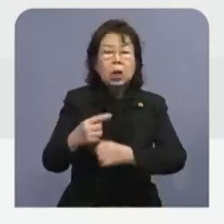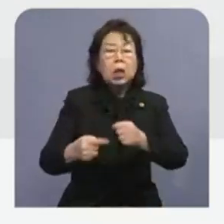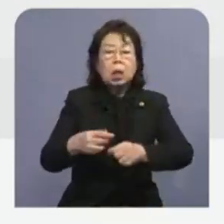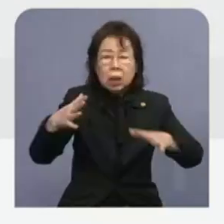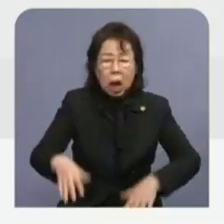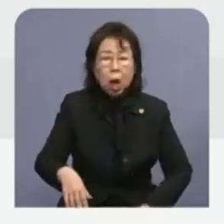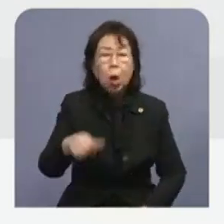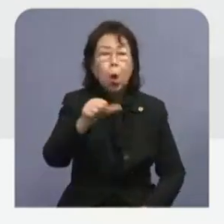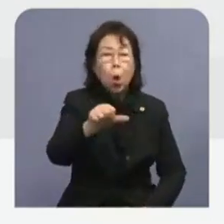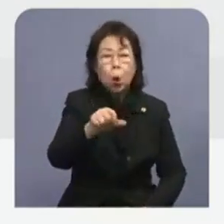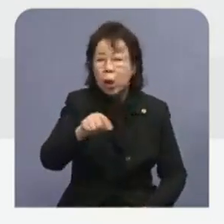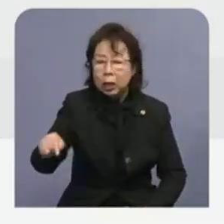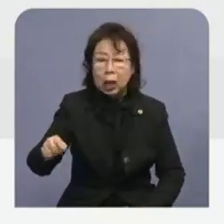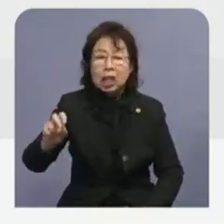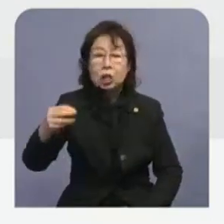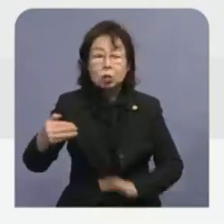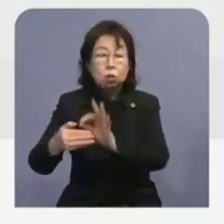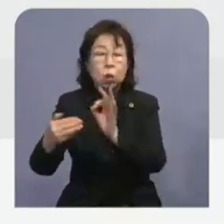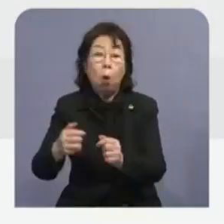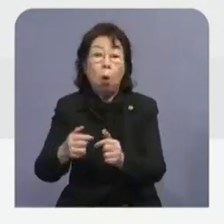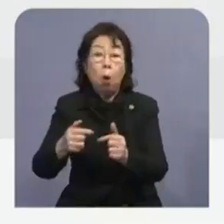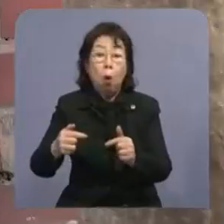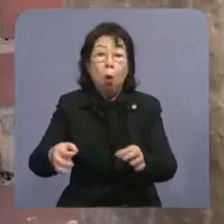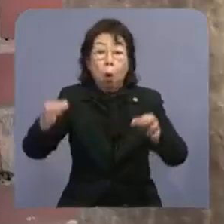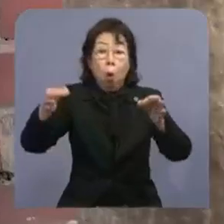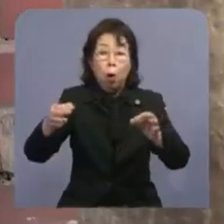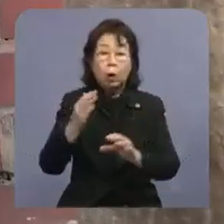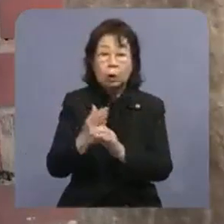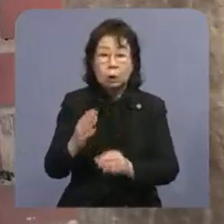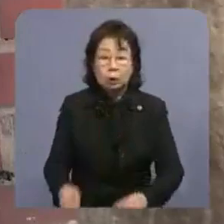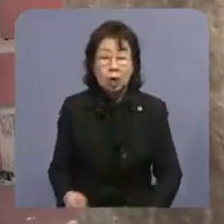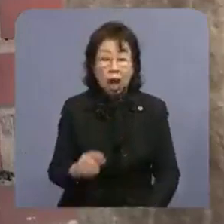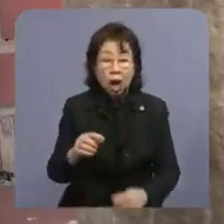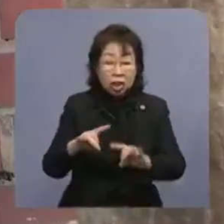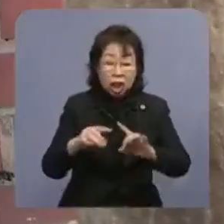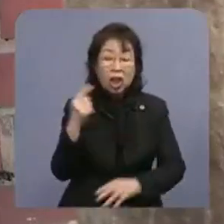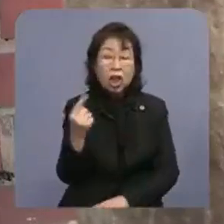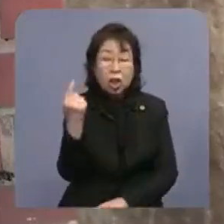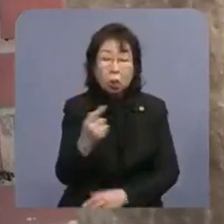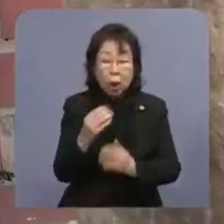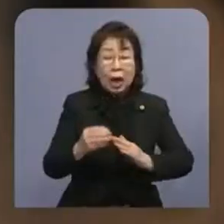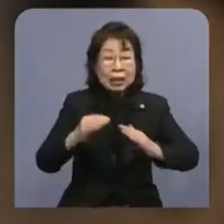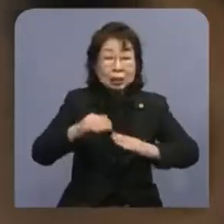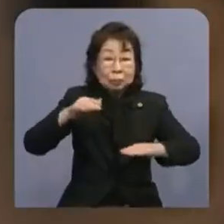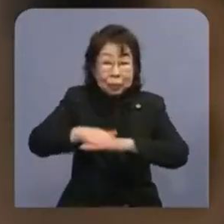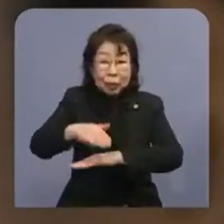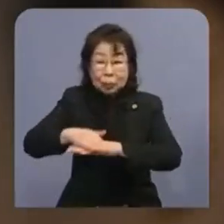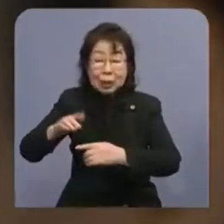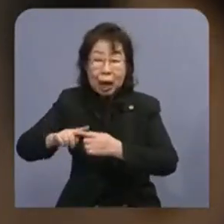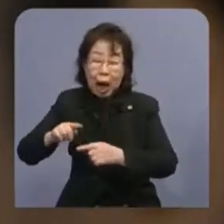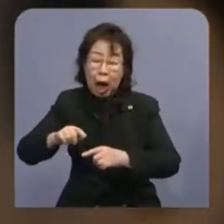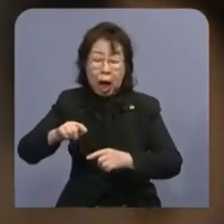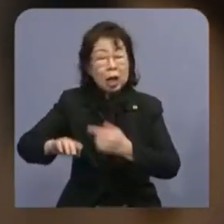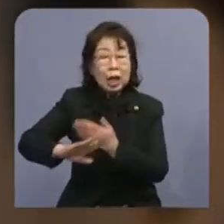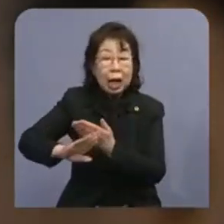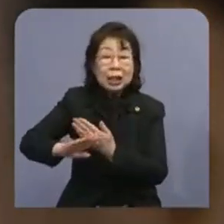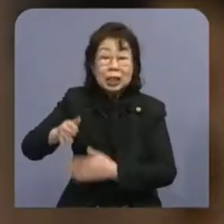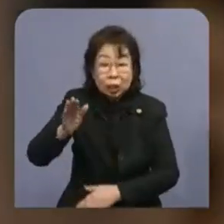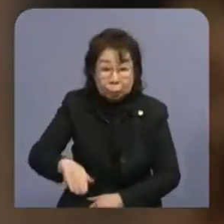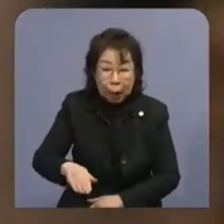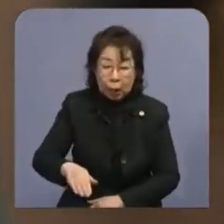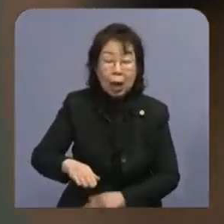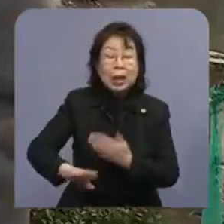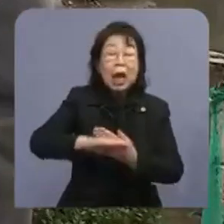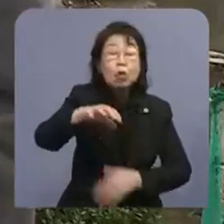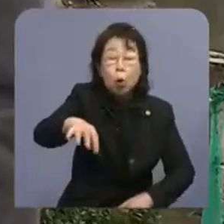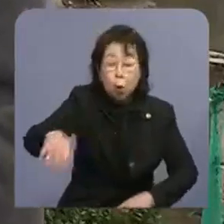사이 5%에서 29%로 급등했습니다 전기요금은 용도와 가구별 사용량 등에 따라 많고 적을뿐 지역별 차이는